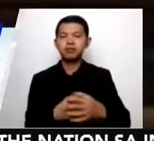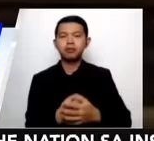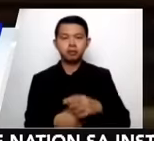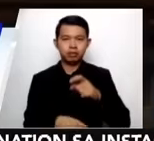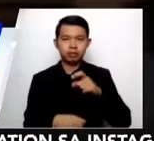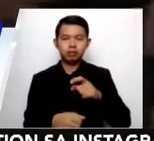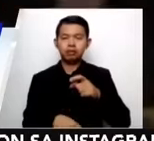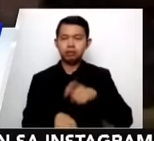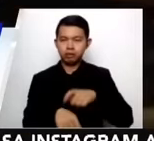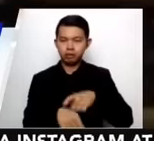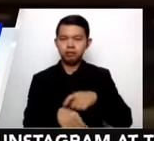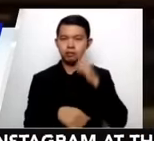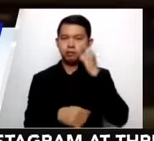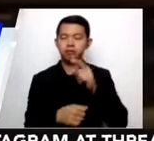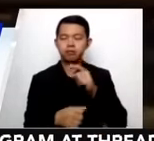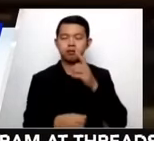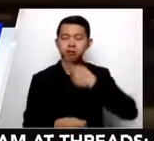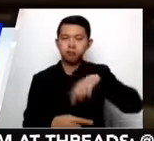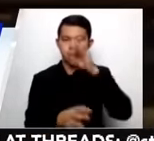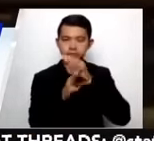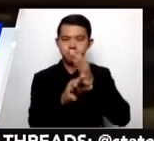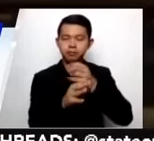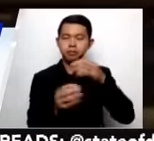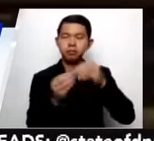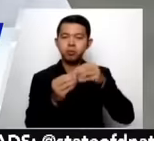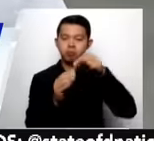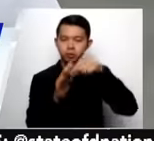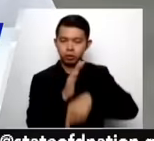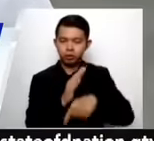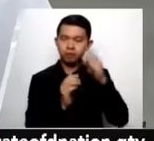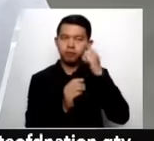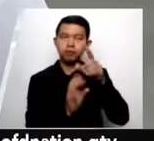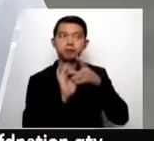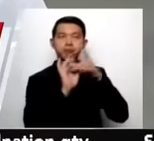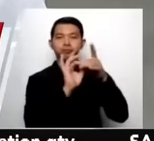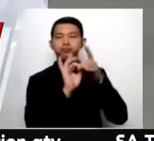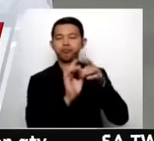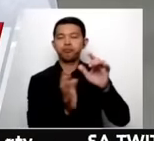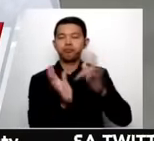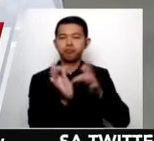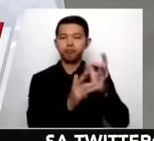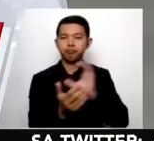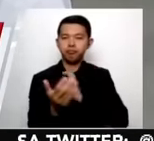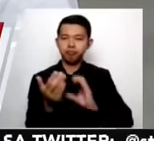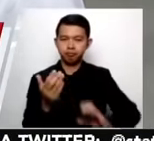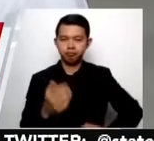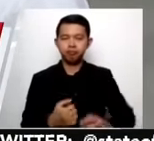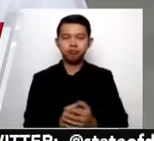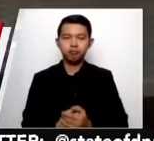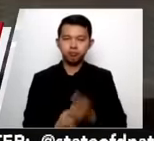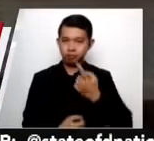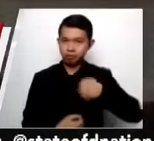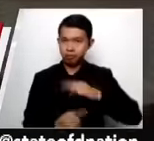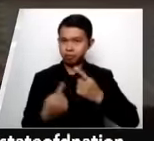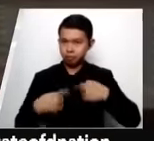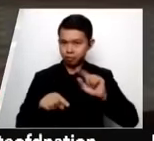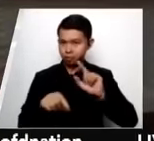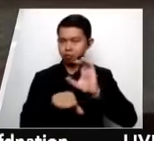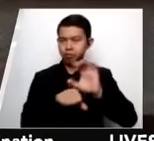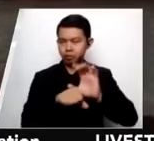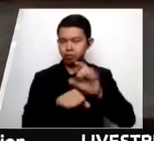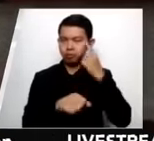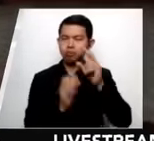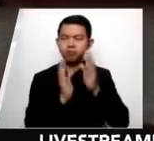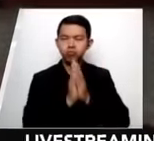pa ang ating pananampalataya sa Panginoong Hesukristo. Pupunta tayo sa simbahan upang magdasal, upang magnilay. Von